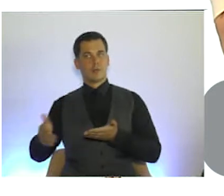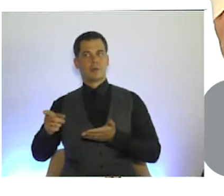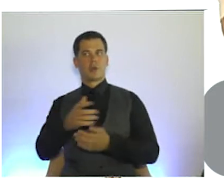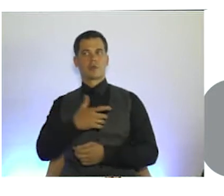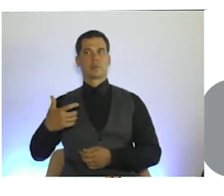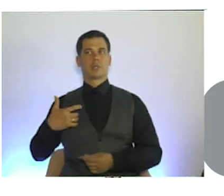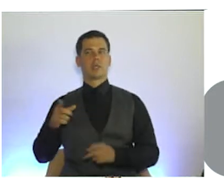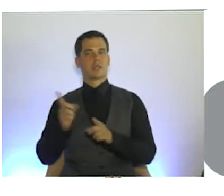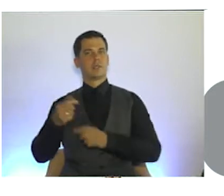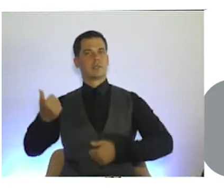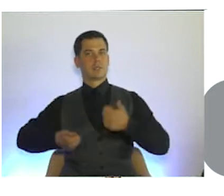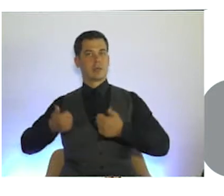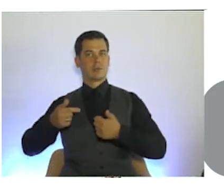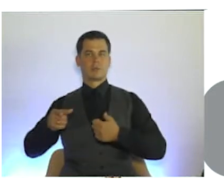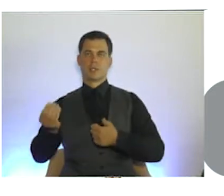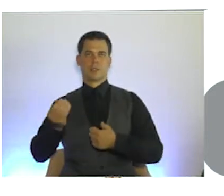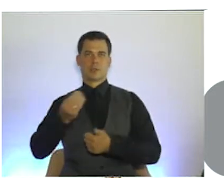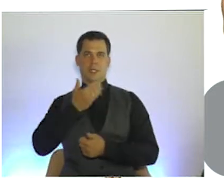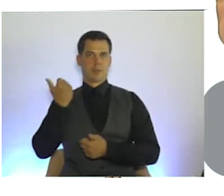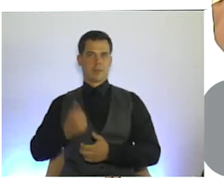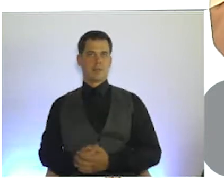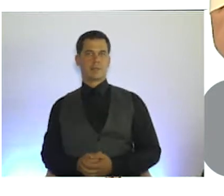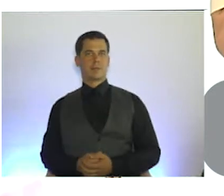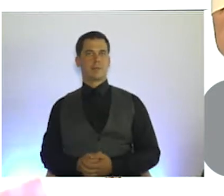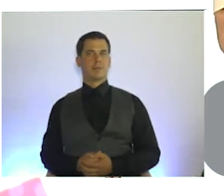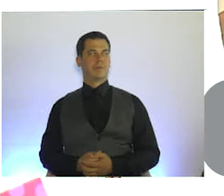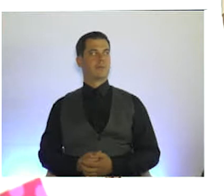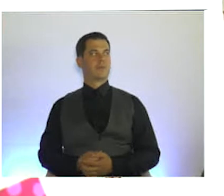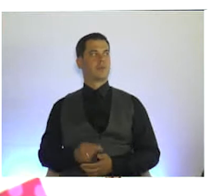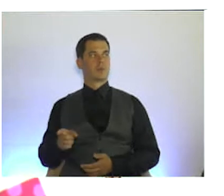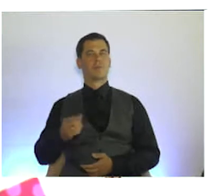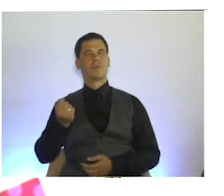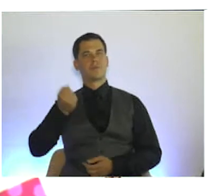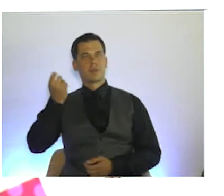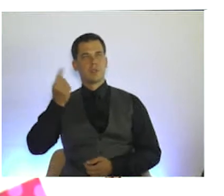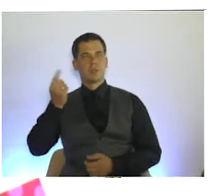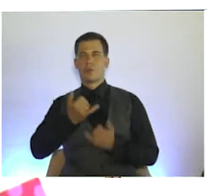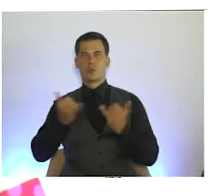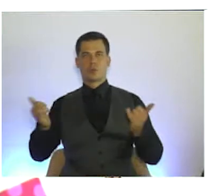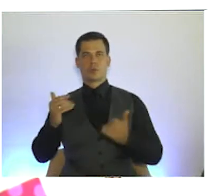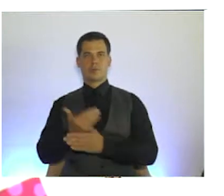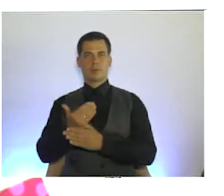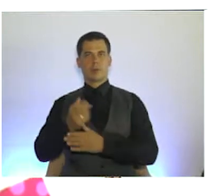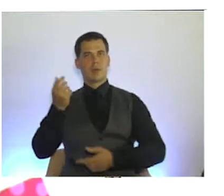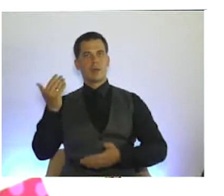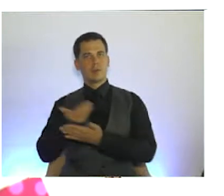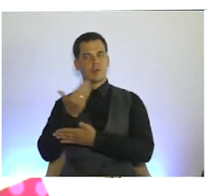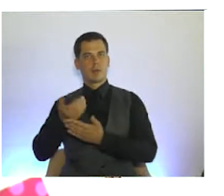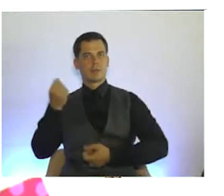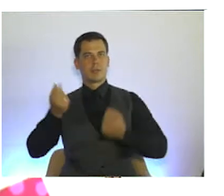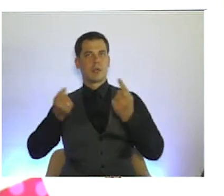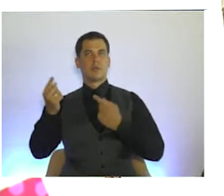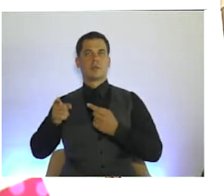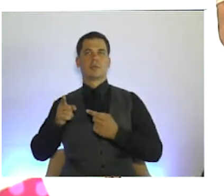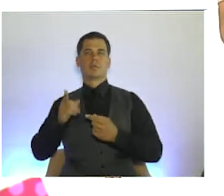dyskusja toczyć się wokół rynku pracy. Drapieżny pracodawca czy bezbronny absolwent? Zaproponujemy Państwu szkołę przetrwania